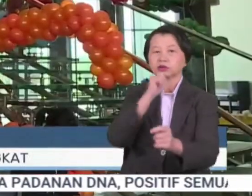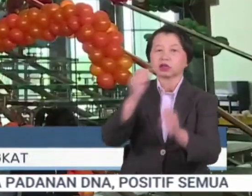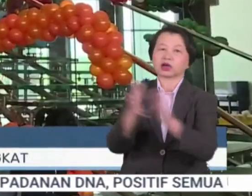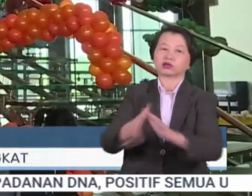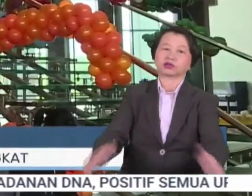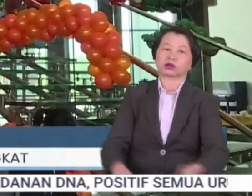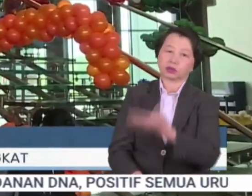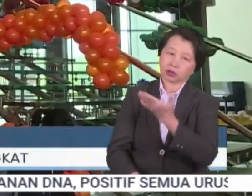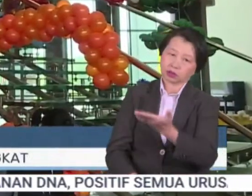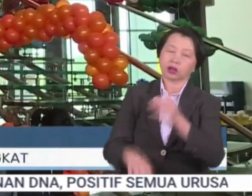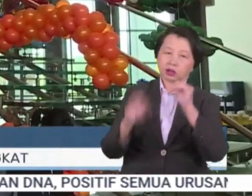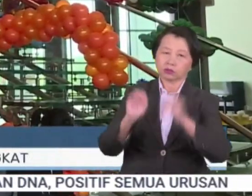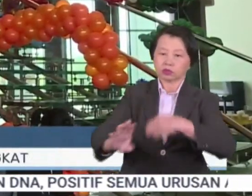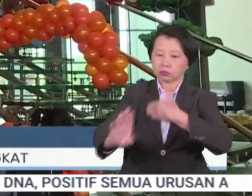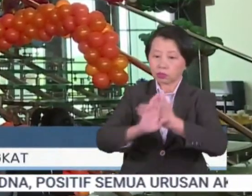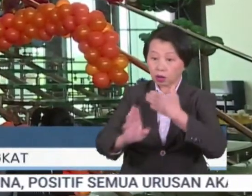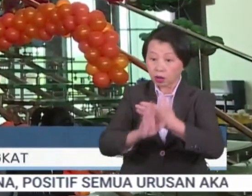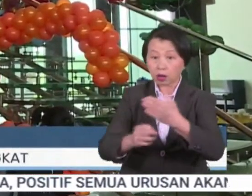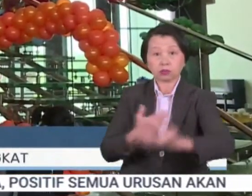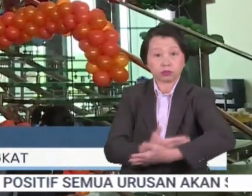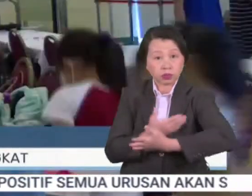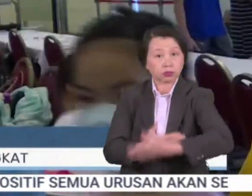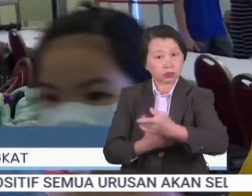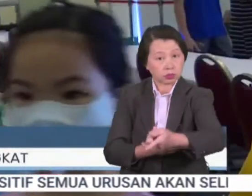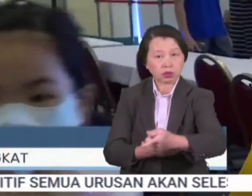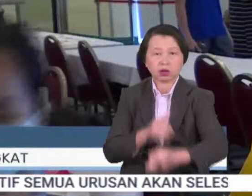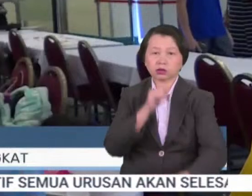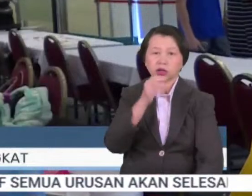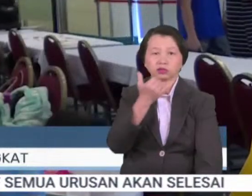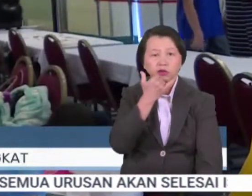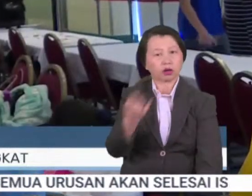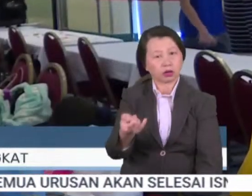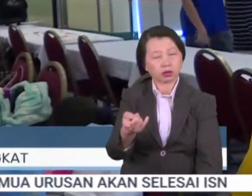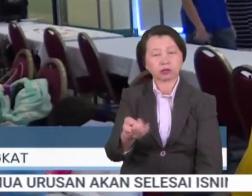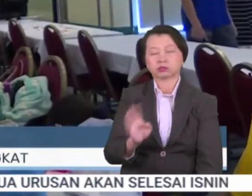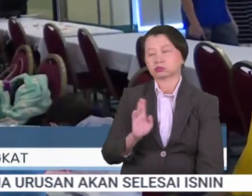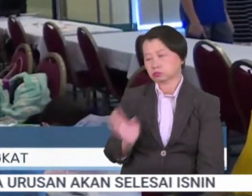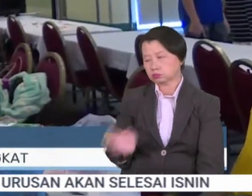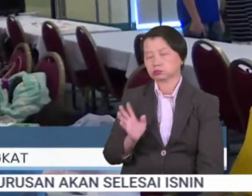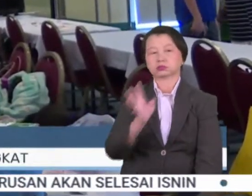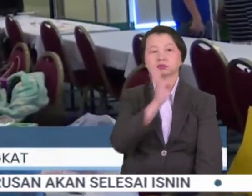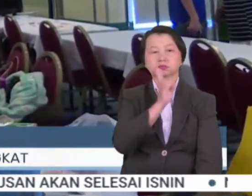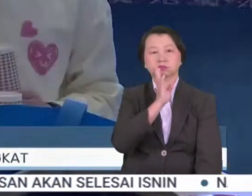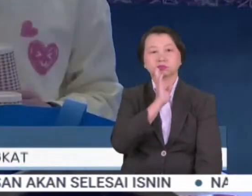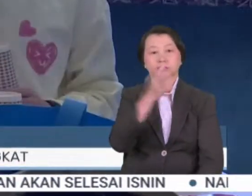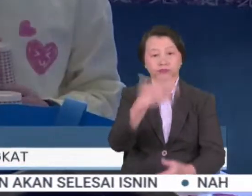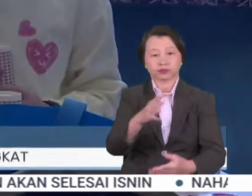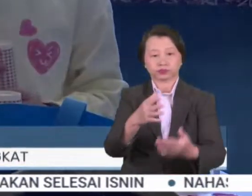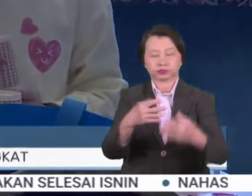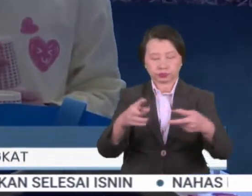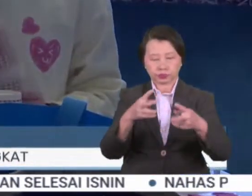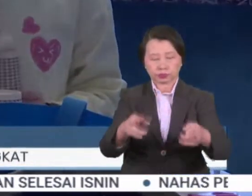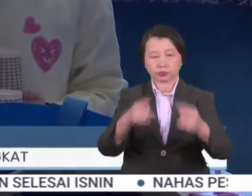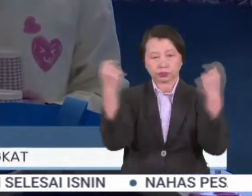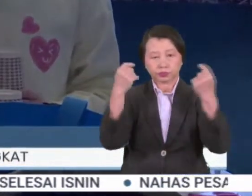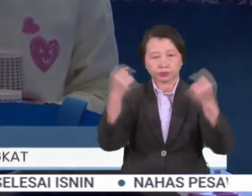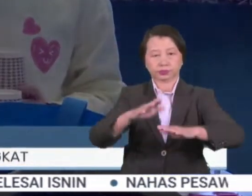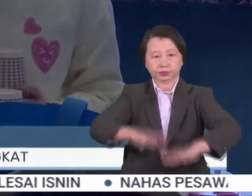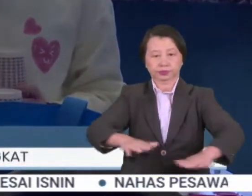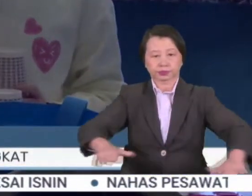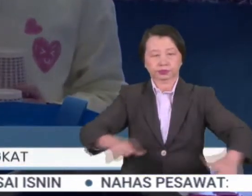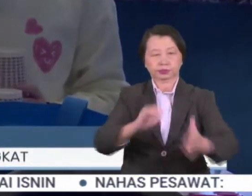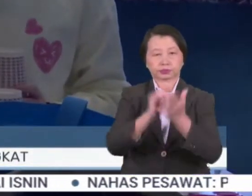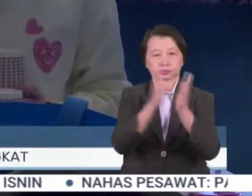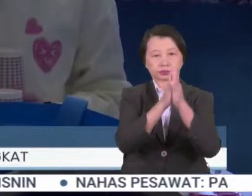selamat kerana ia boleh mengancam nyawa bayi yang tidak berdosa itu beliau bercakap kepada pemberita selepas merasmikan festival kanak-kanak di